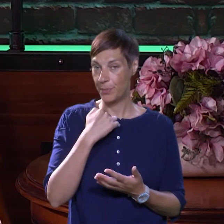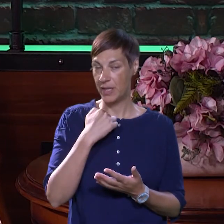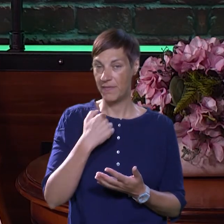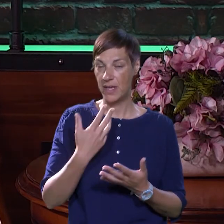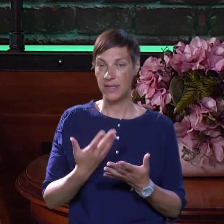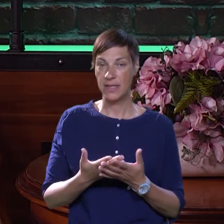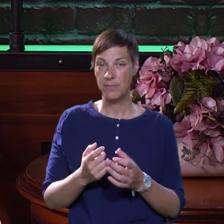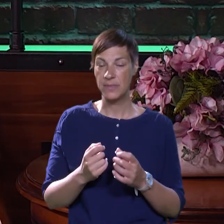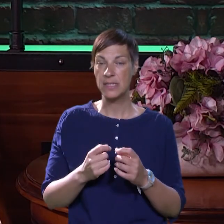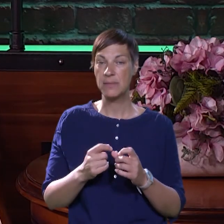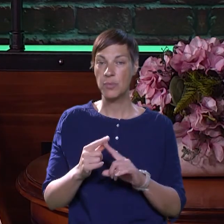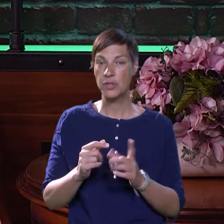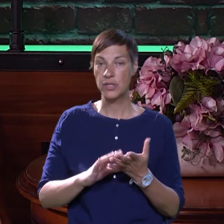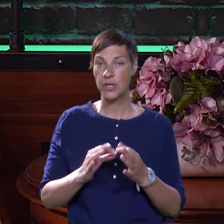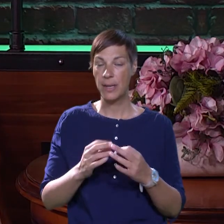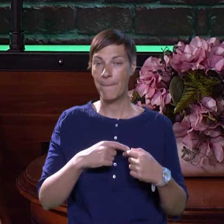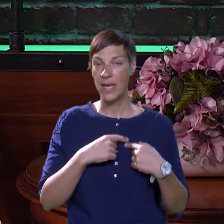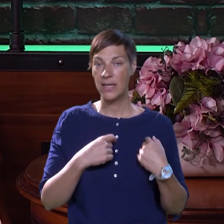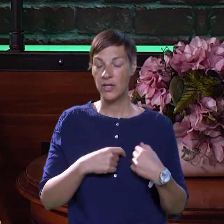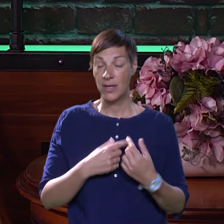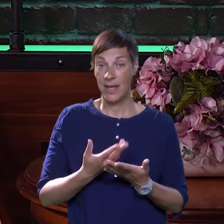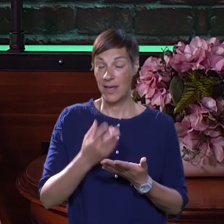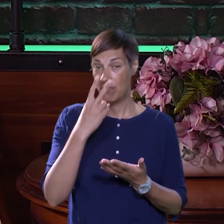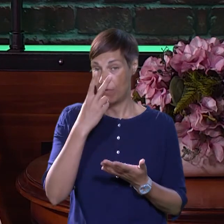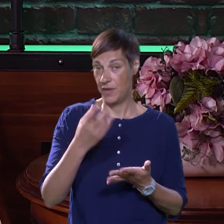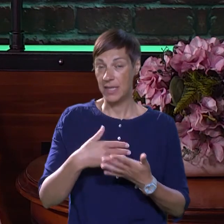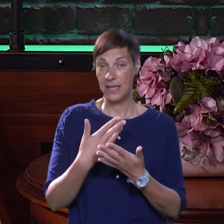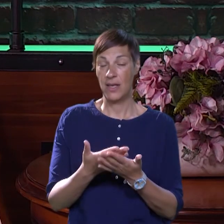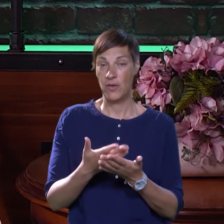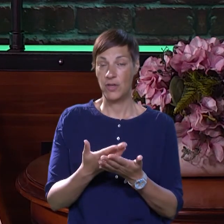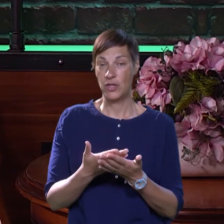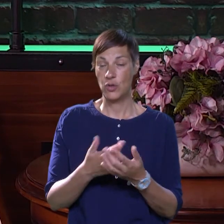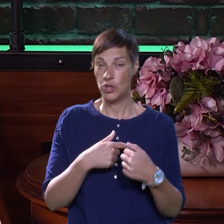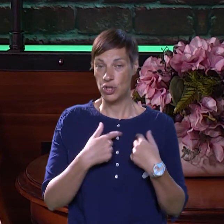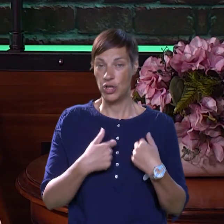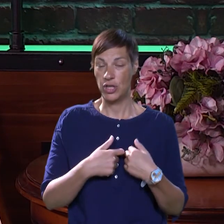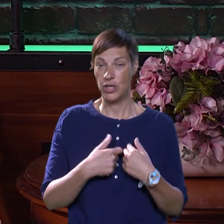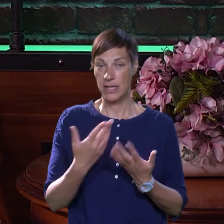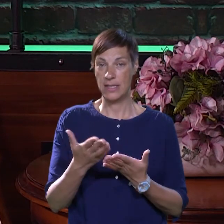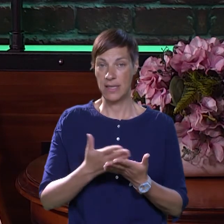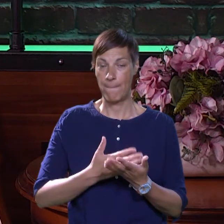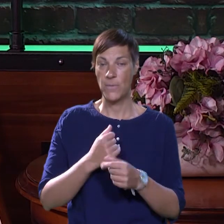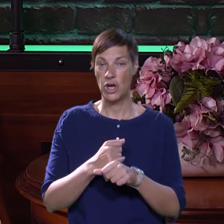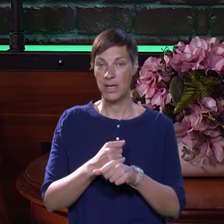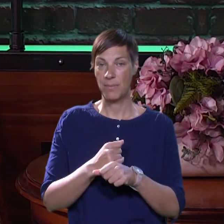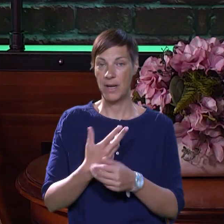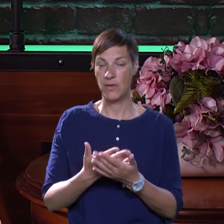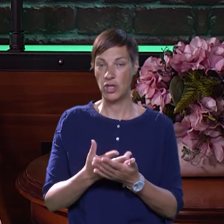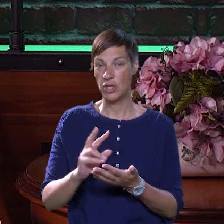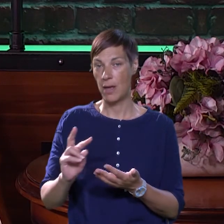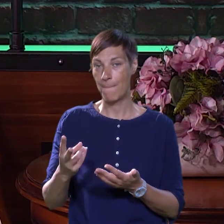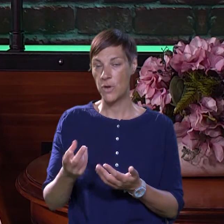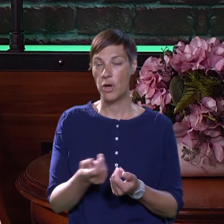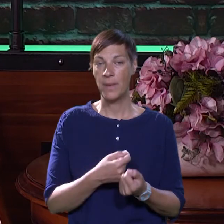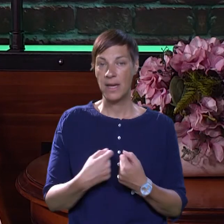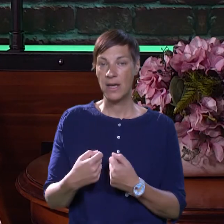privatnim sponzorima i donatorima, da kažem, evo vidite, ovo je to što je taj volonterski program napravio, to je ta